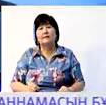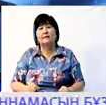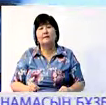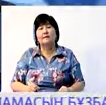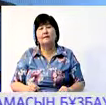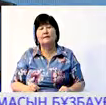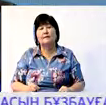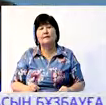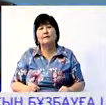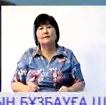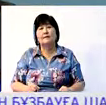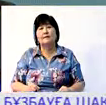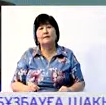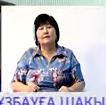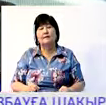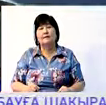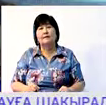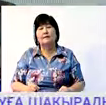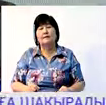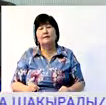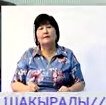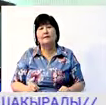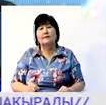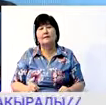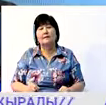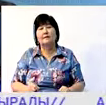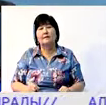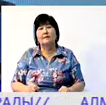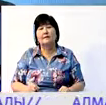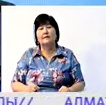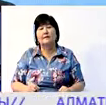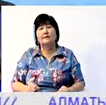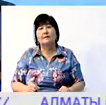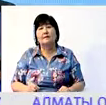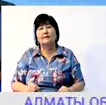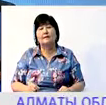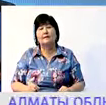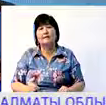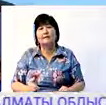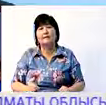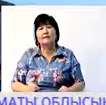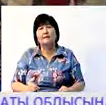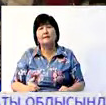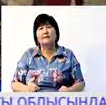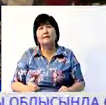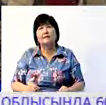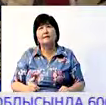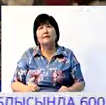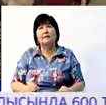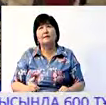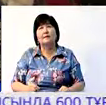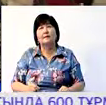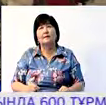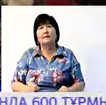боп, құлшылықтарын қабыл боп, жәннатқа Алла бәрінді кіргісін алдың